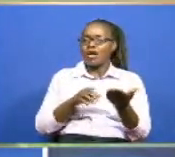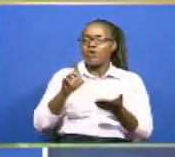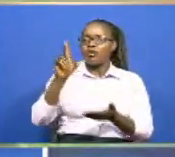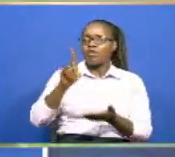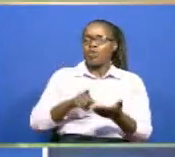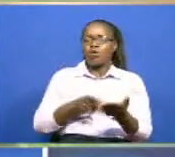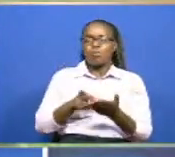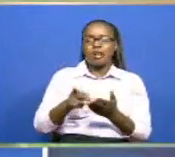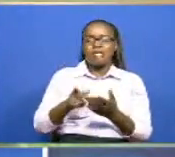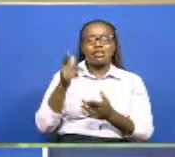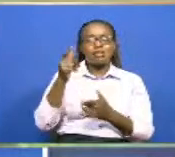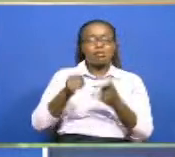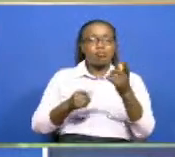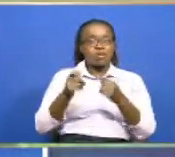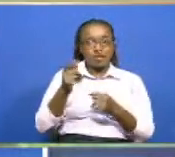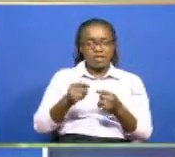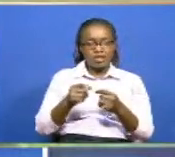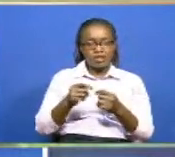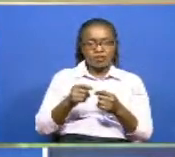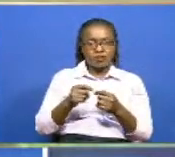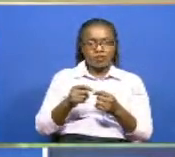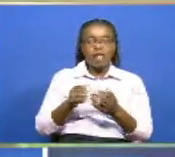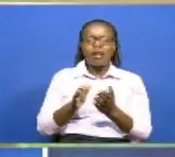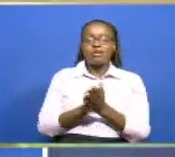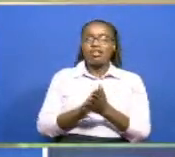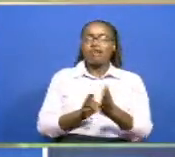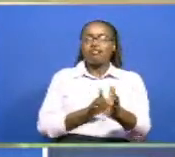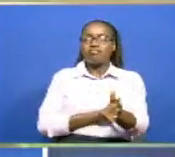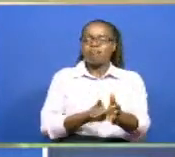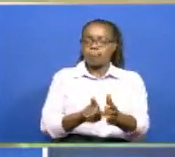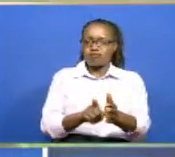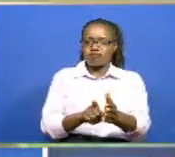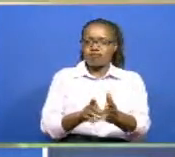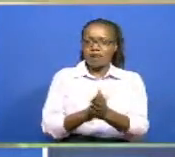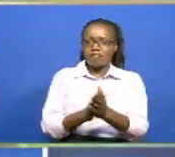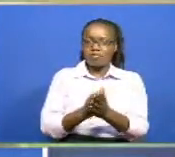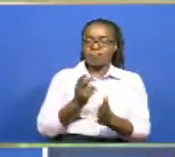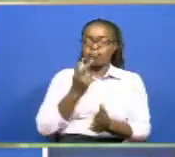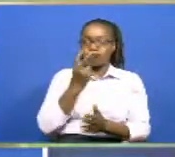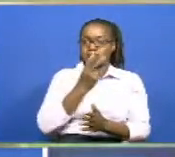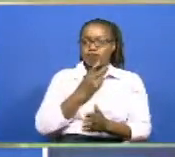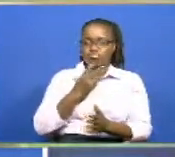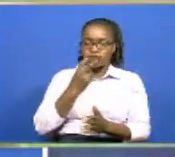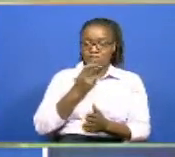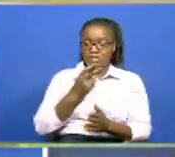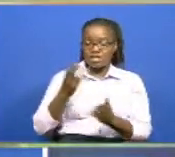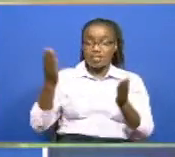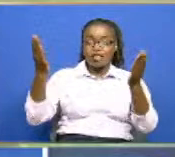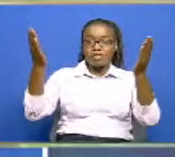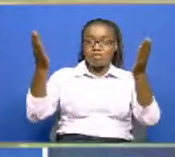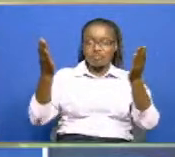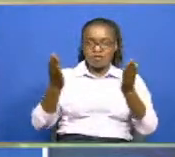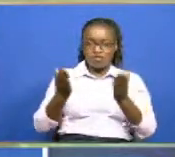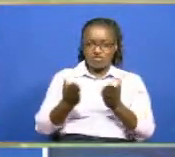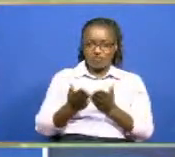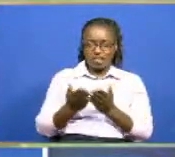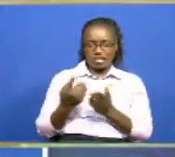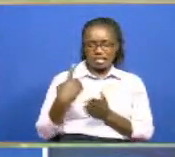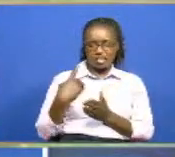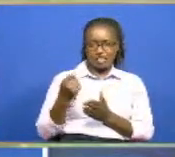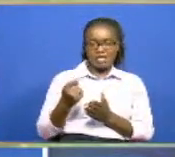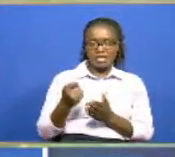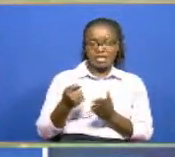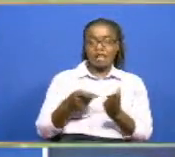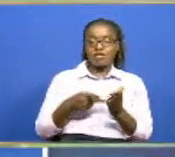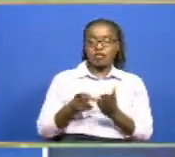maziwa. Chamko la ugonjwa wa miguu na midomo katika baadhi ya sehemu za Rift Valley na ongezeko la hivi majuzi la gharama ya malisho